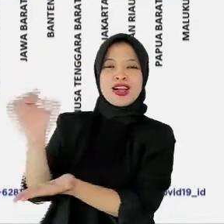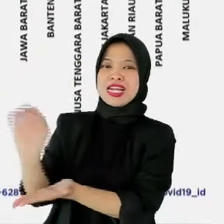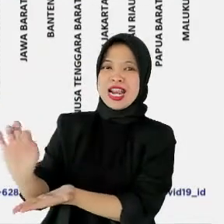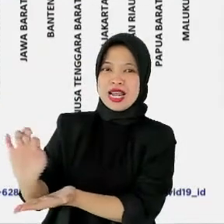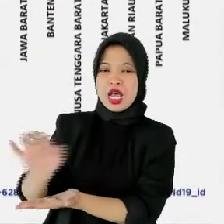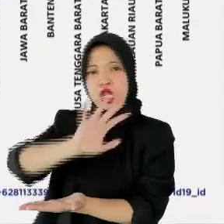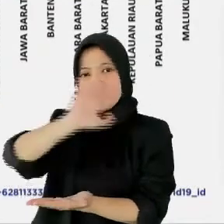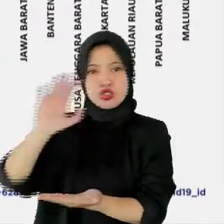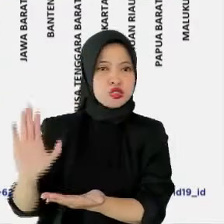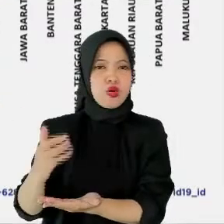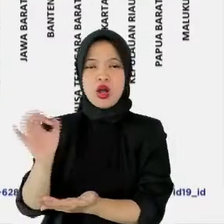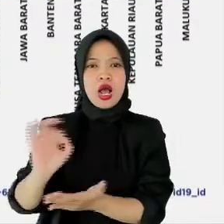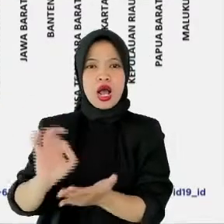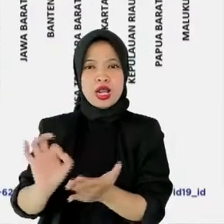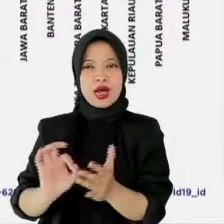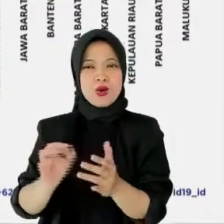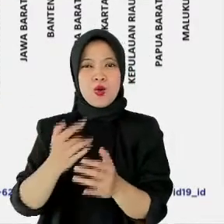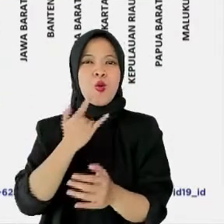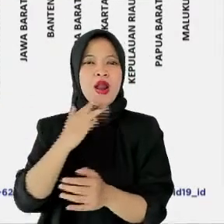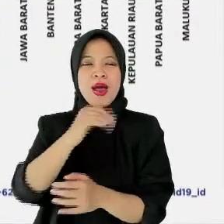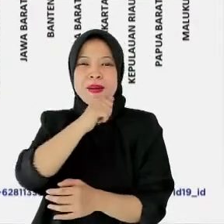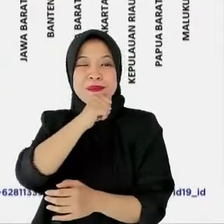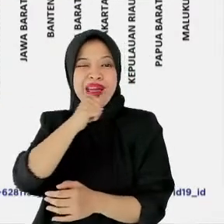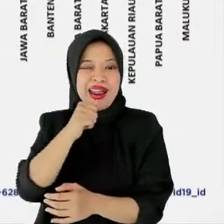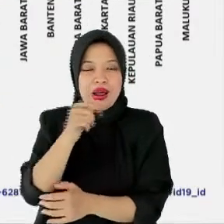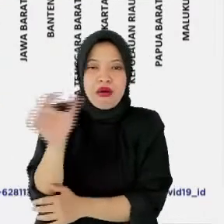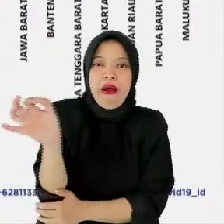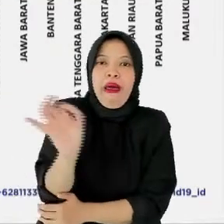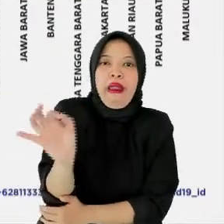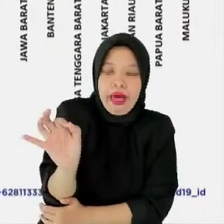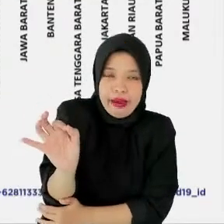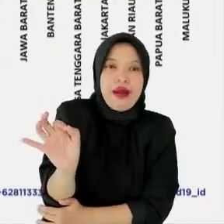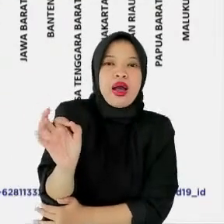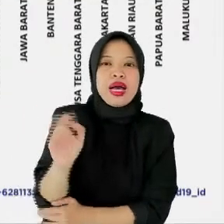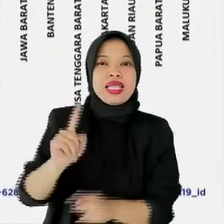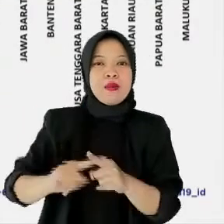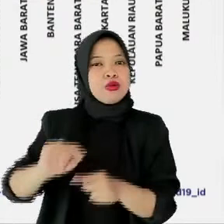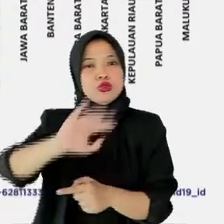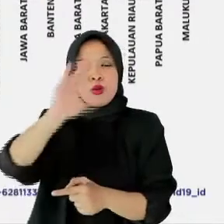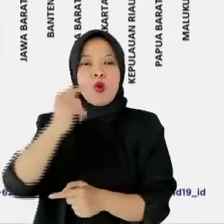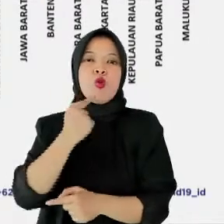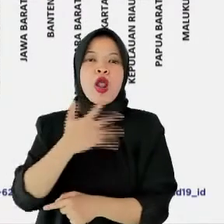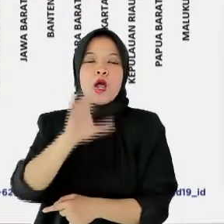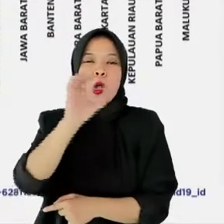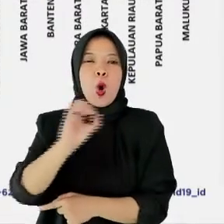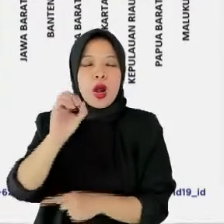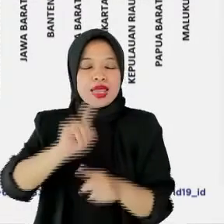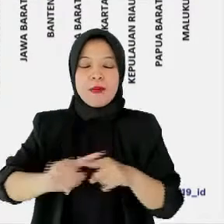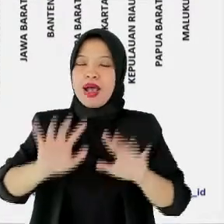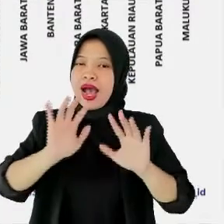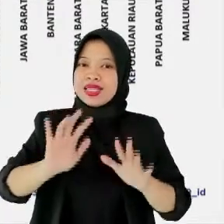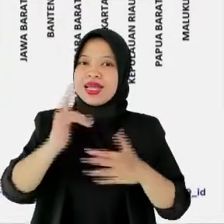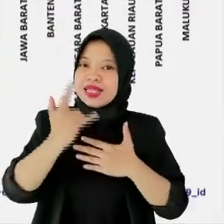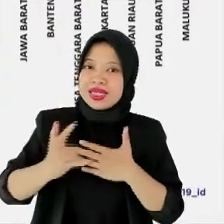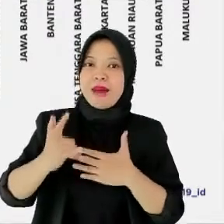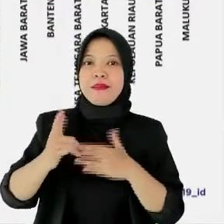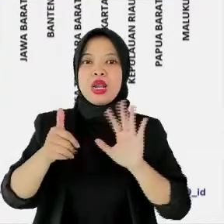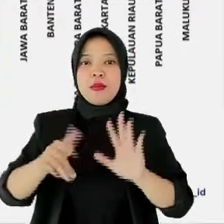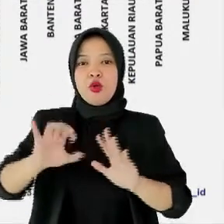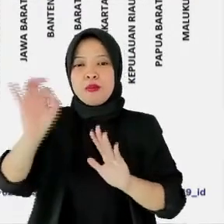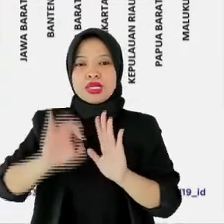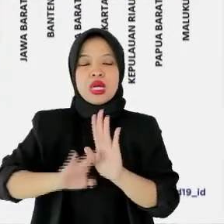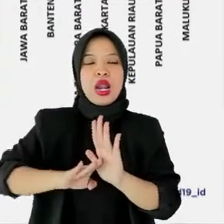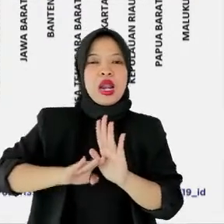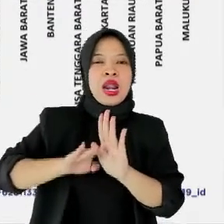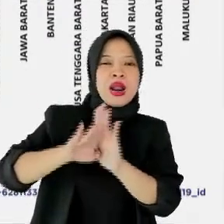Jadi, semuanya tidak ada lagi yang berwarna merah. Sekarang ada yang di warna oranye, ini artinya hati-hati karena sudah di atas